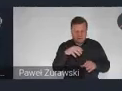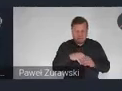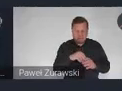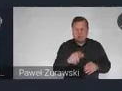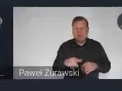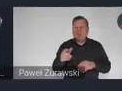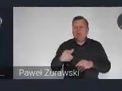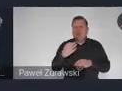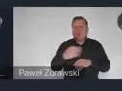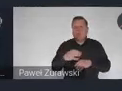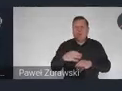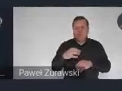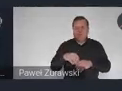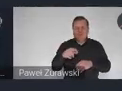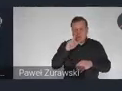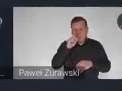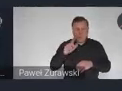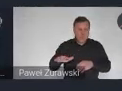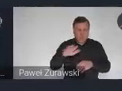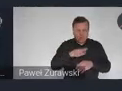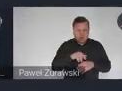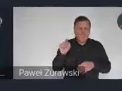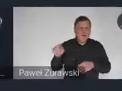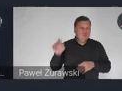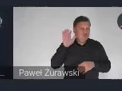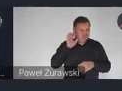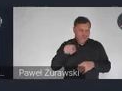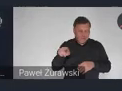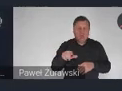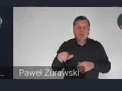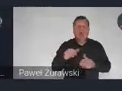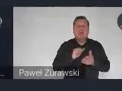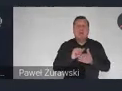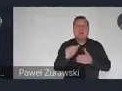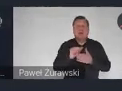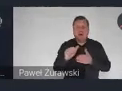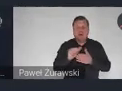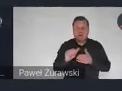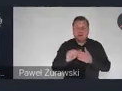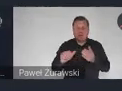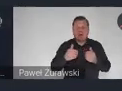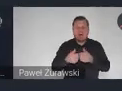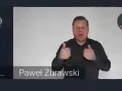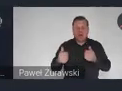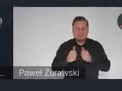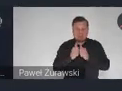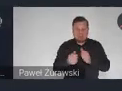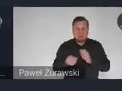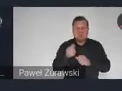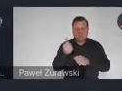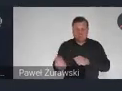uniwersytety ludowe zostały dofinansowane w ramach 11 osobnych zadań